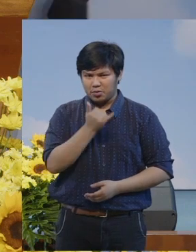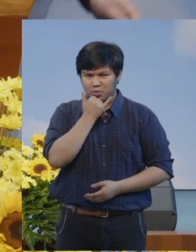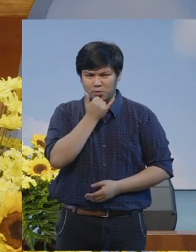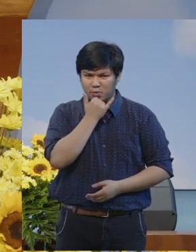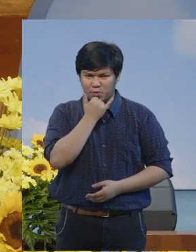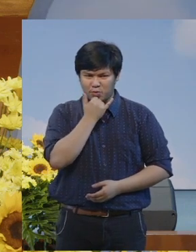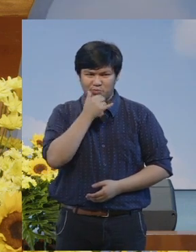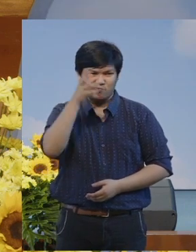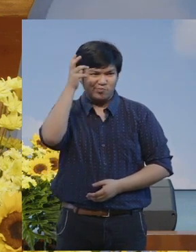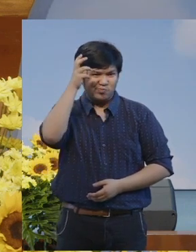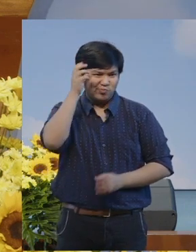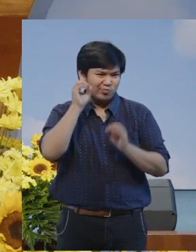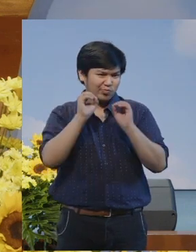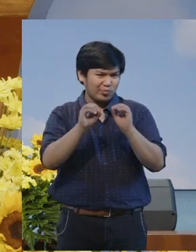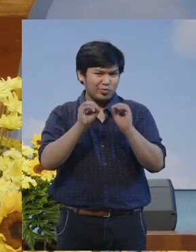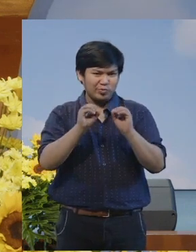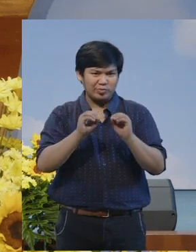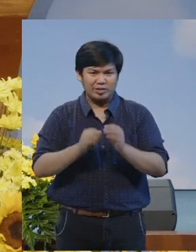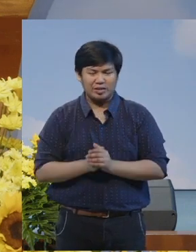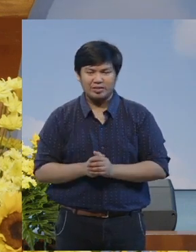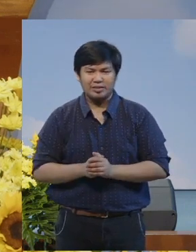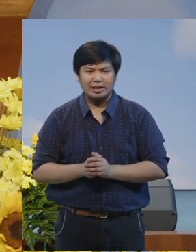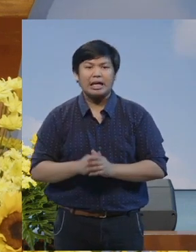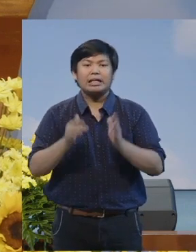mga demonyo. Pangalawa,